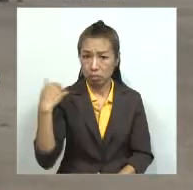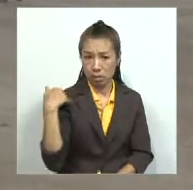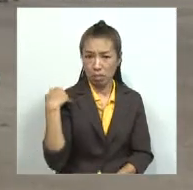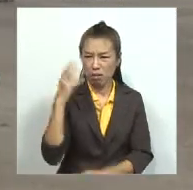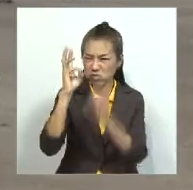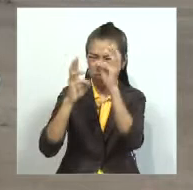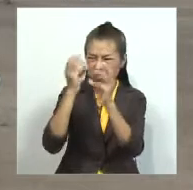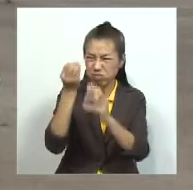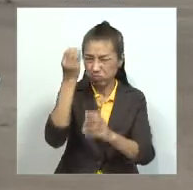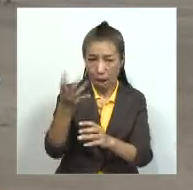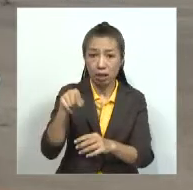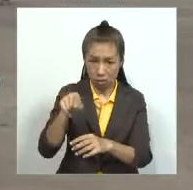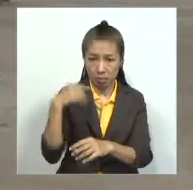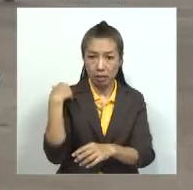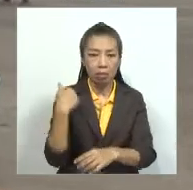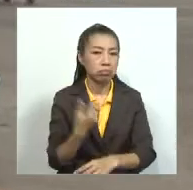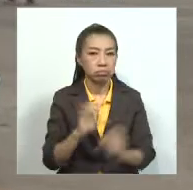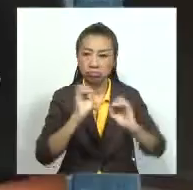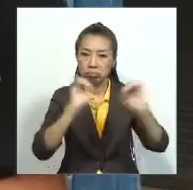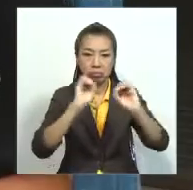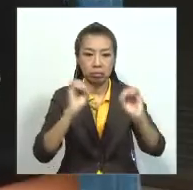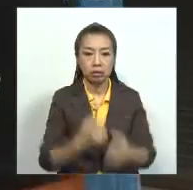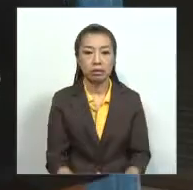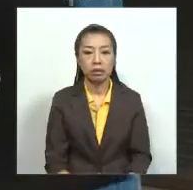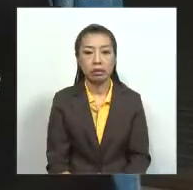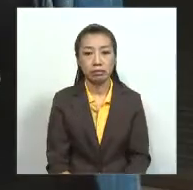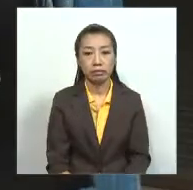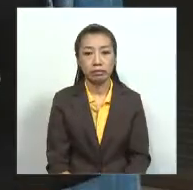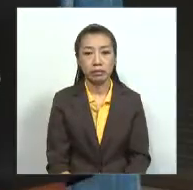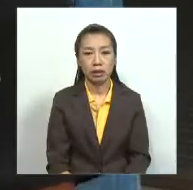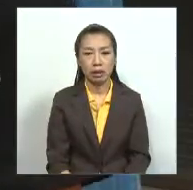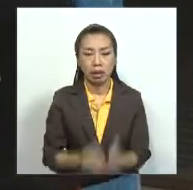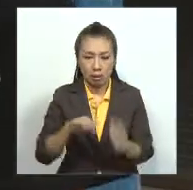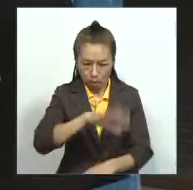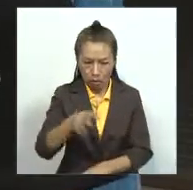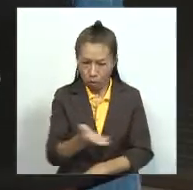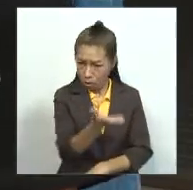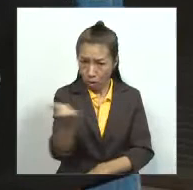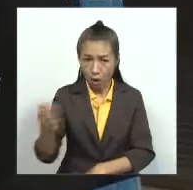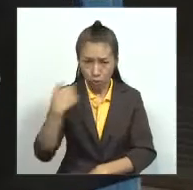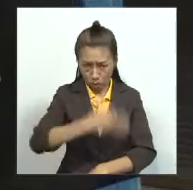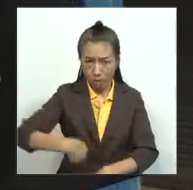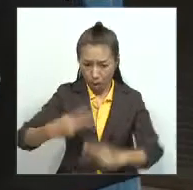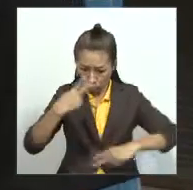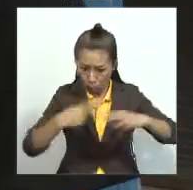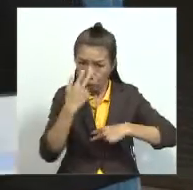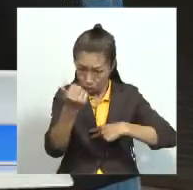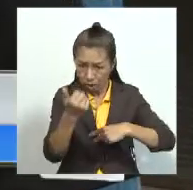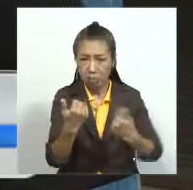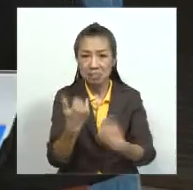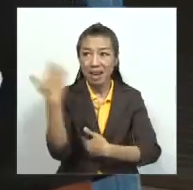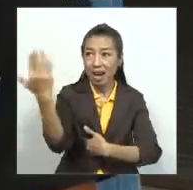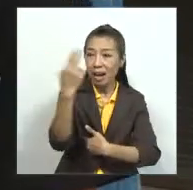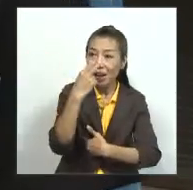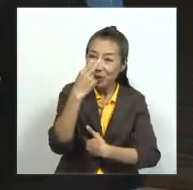จอฝุ่นร้อนที่มันหนักขนาด ไม่เคยค่ะไม่เคย ทุกคนก็ขอให้ช่วยรักษาสุขภาพตัวเองให้มากครับเพราะอากาศบางครั้งดูเห